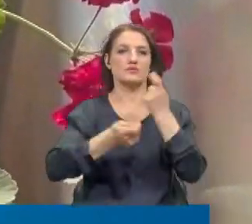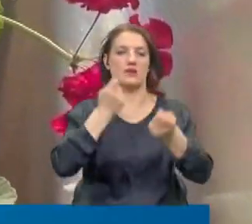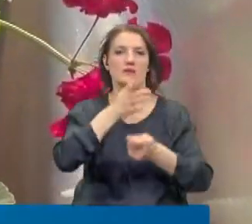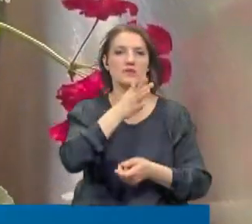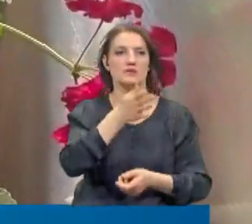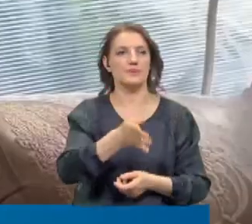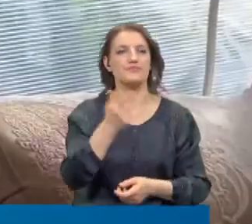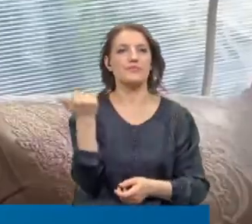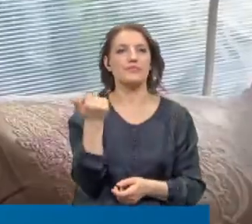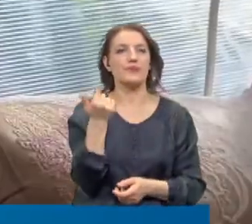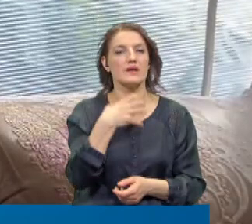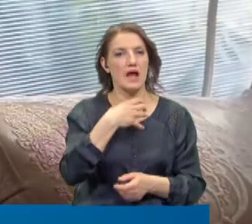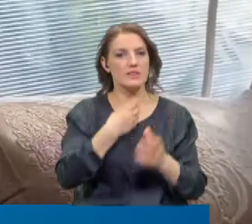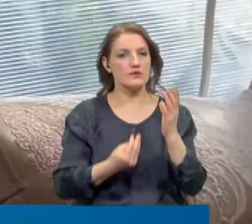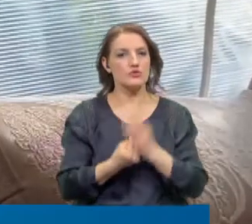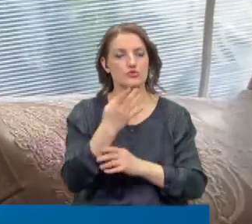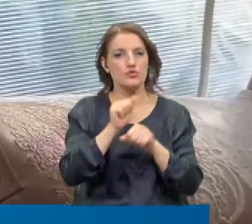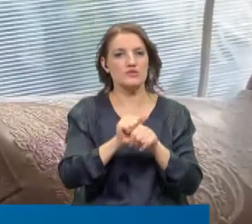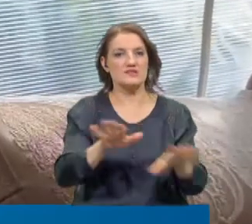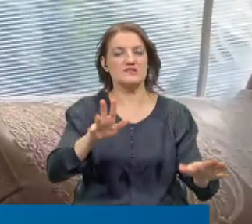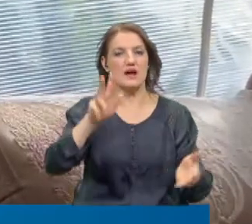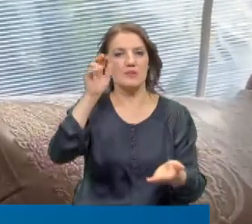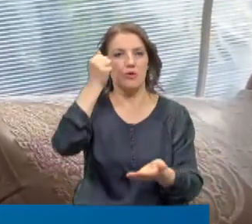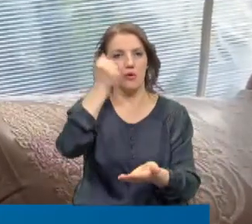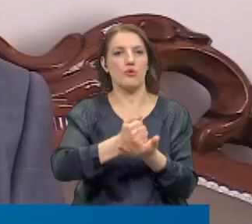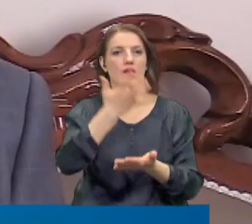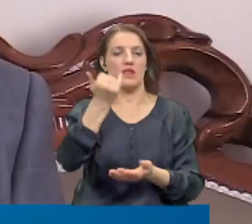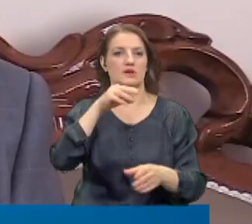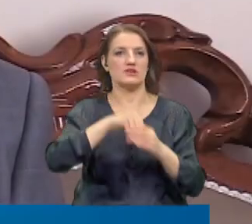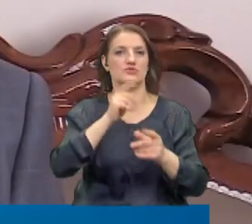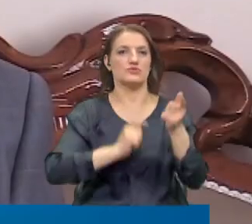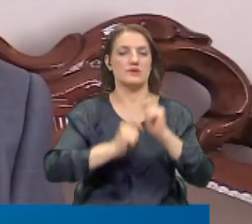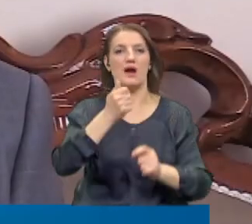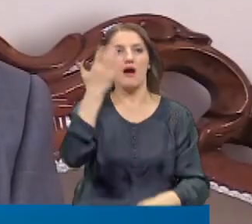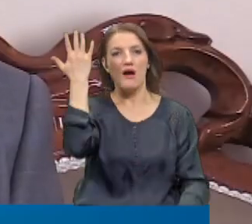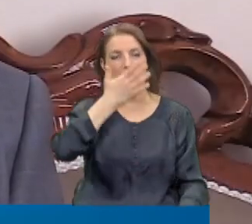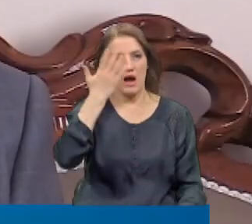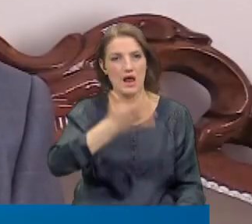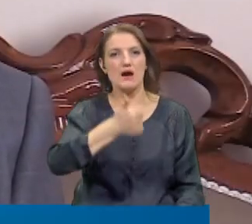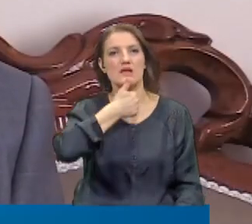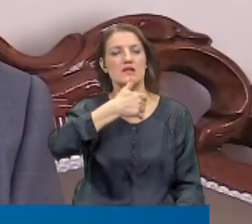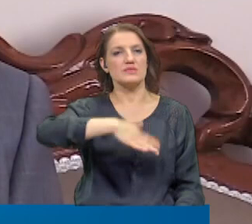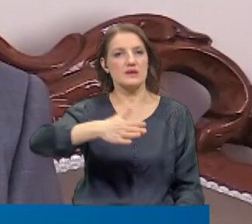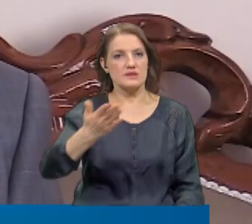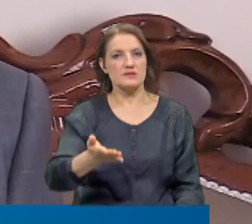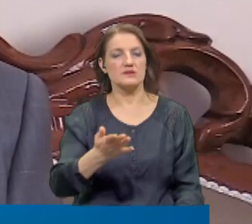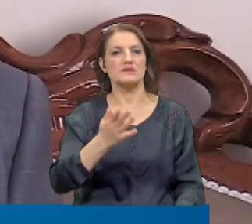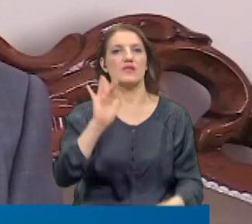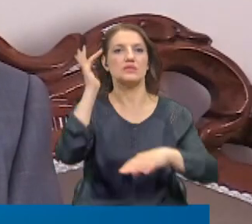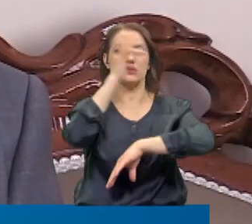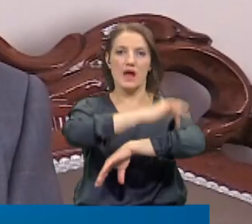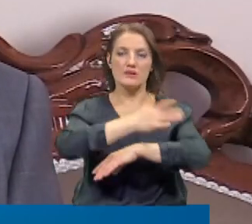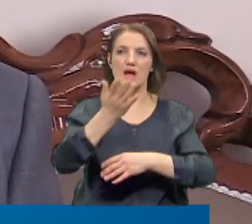panelle. Kaçan kendi kurduğu sistemin patentini almaya hazırlanıyor. Karada ve denizde, her yerde, kırda,